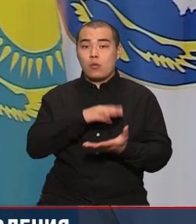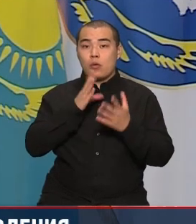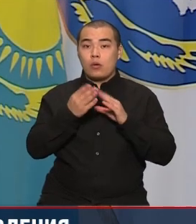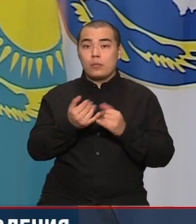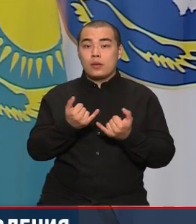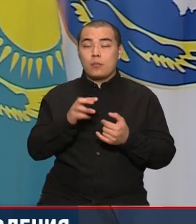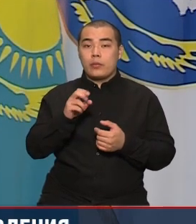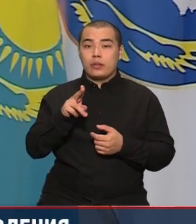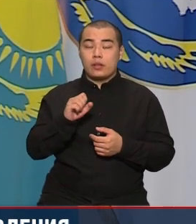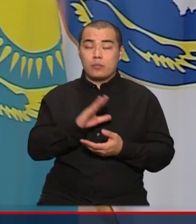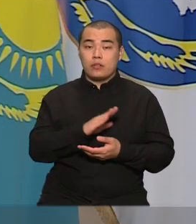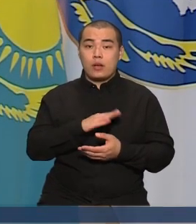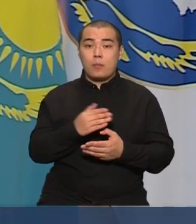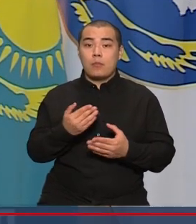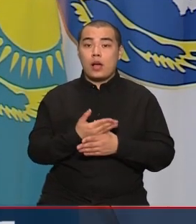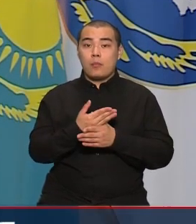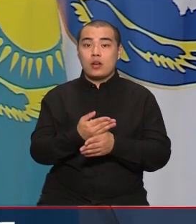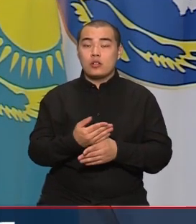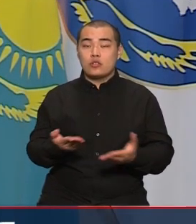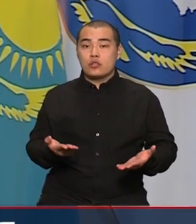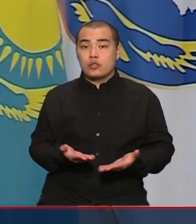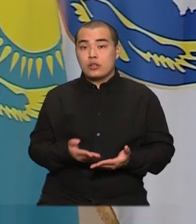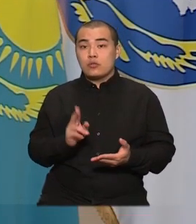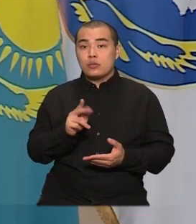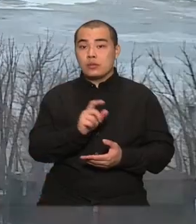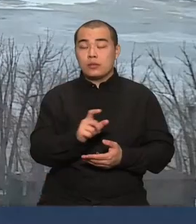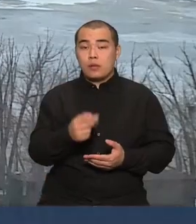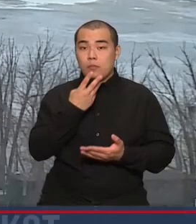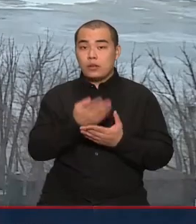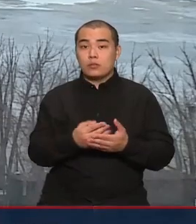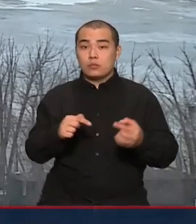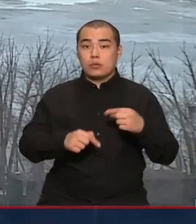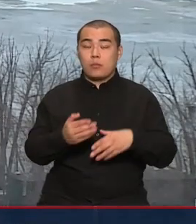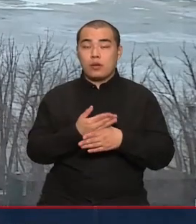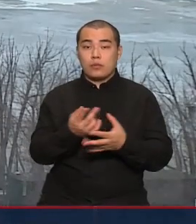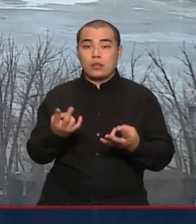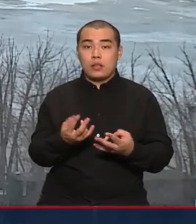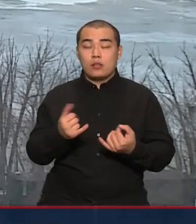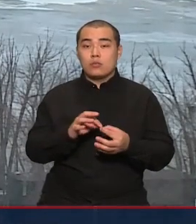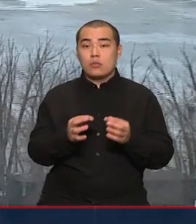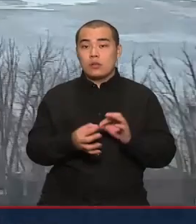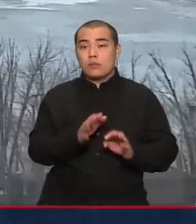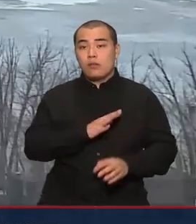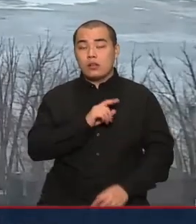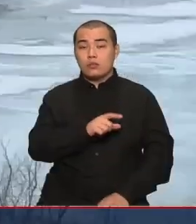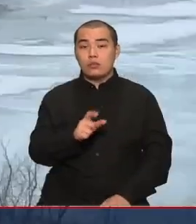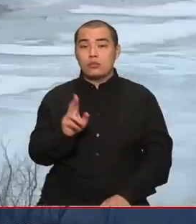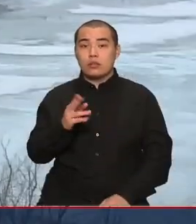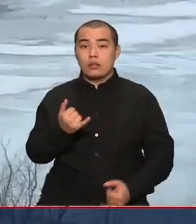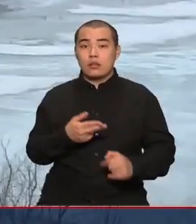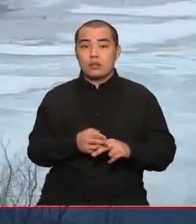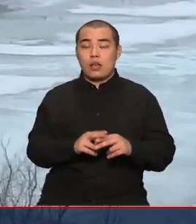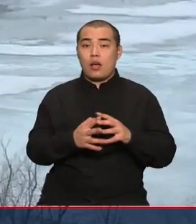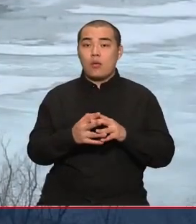беда. Мы обязаны помогать жителям пострадавших поселков. Особенно сложно приходится людям, которые занимаются